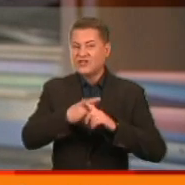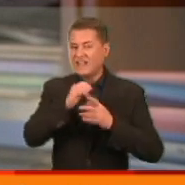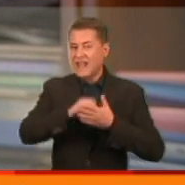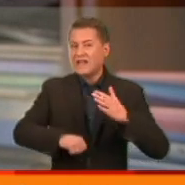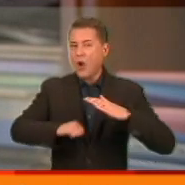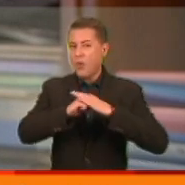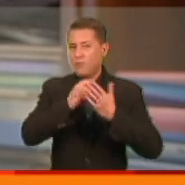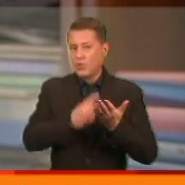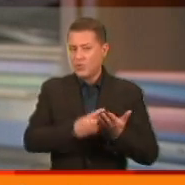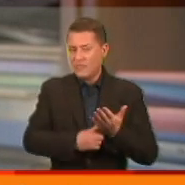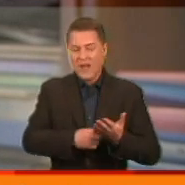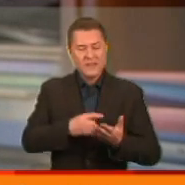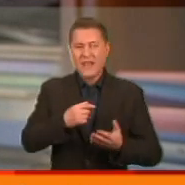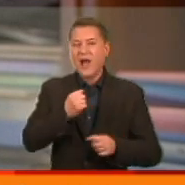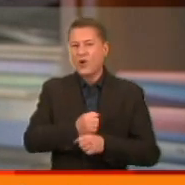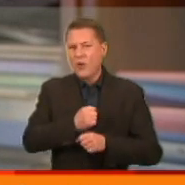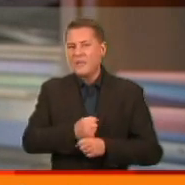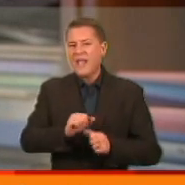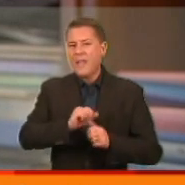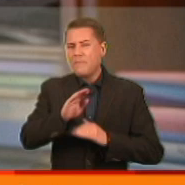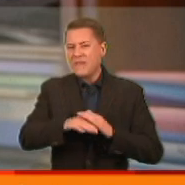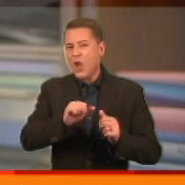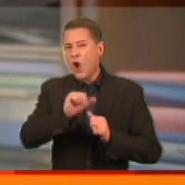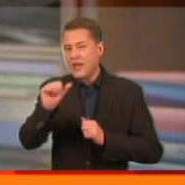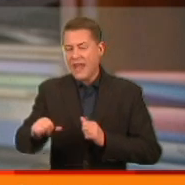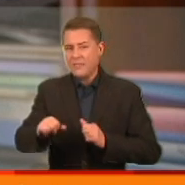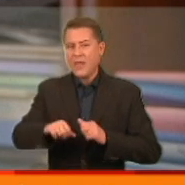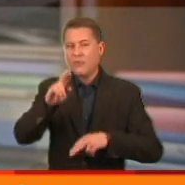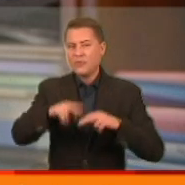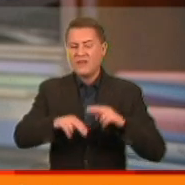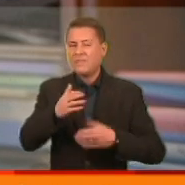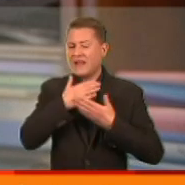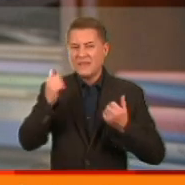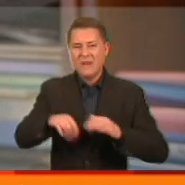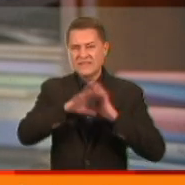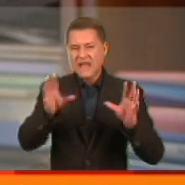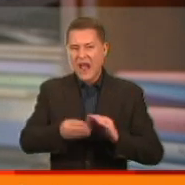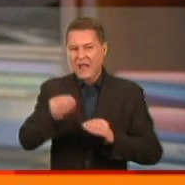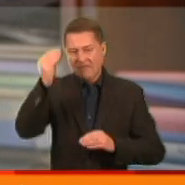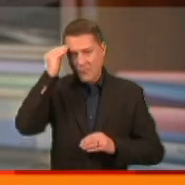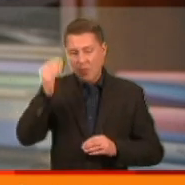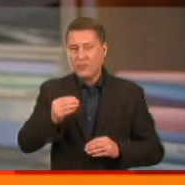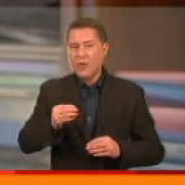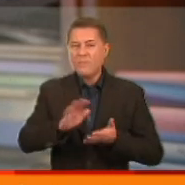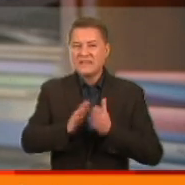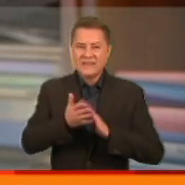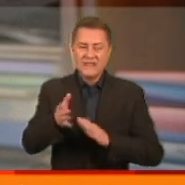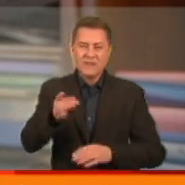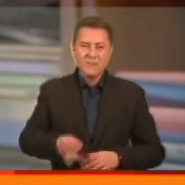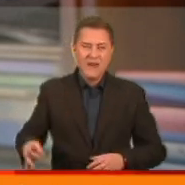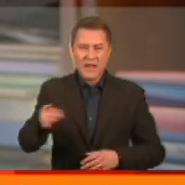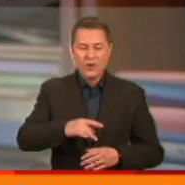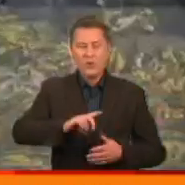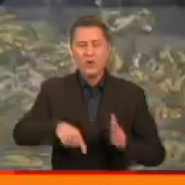обґрунтування роблять під окремі оці будівлі. На жаль, нема загального погляду на ситуацію по мікрорайону, району і